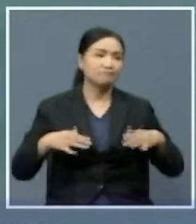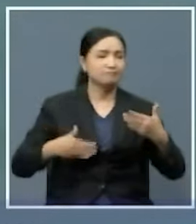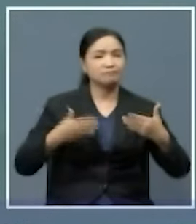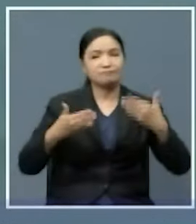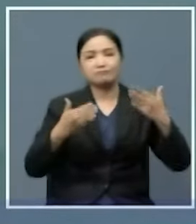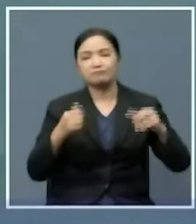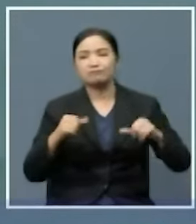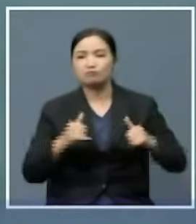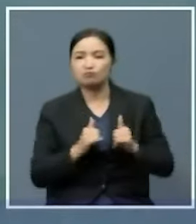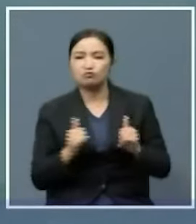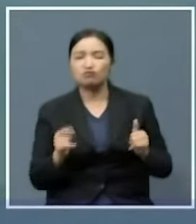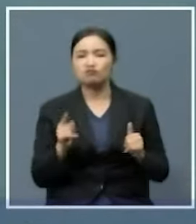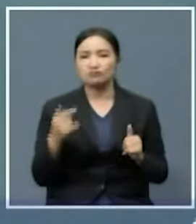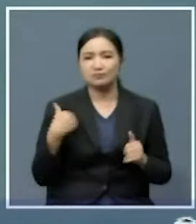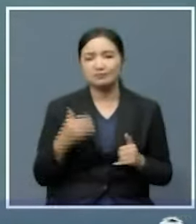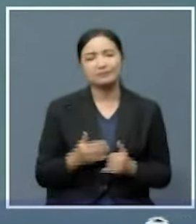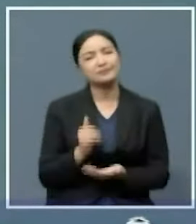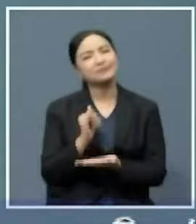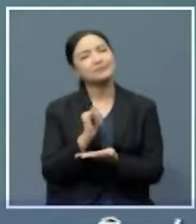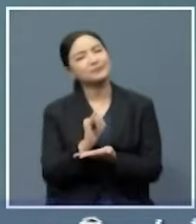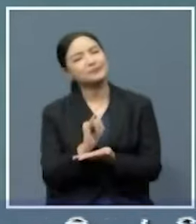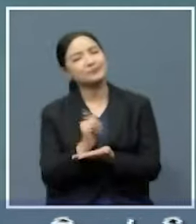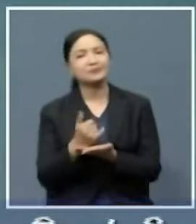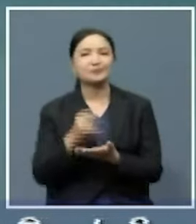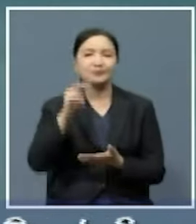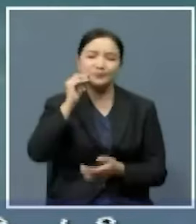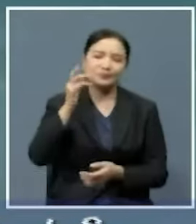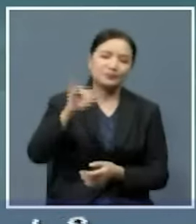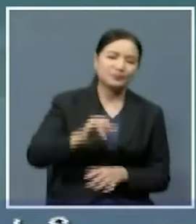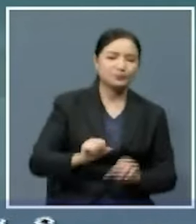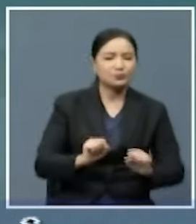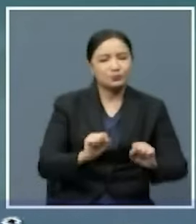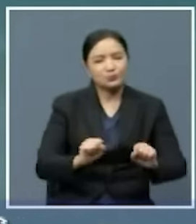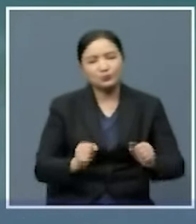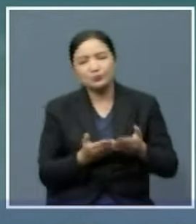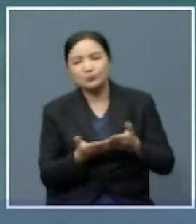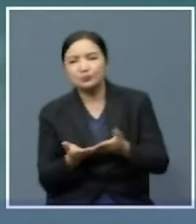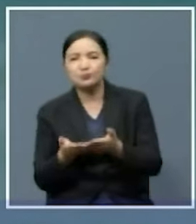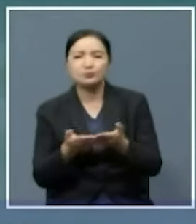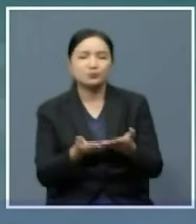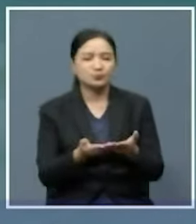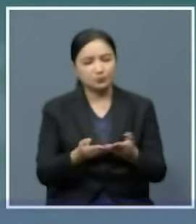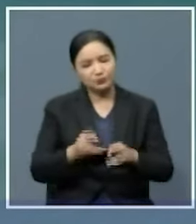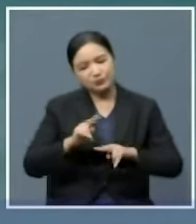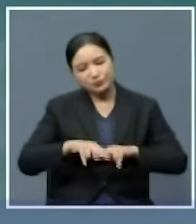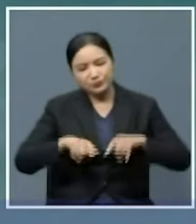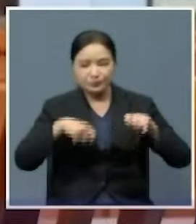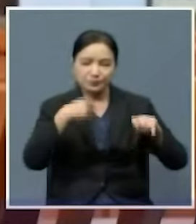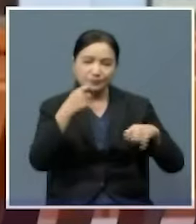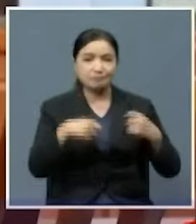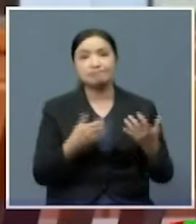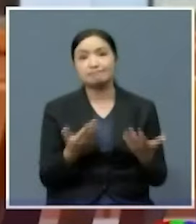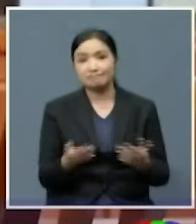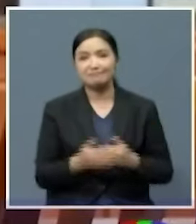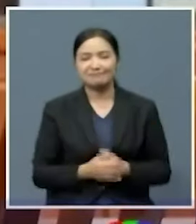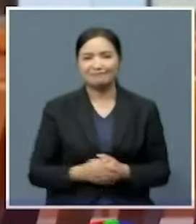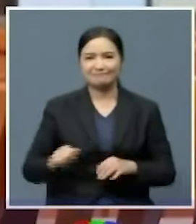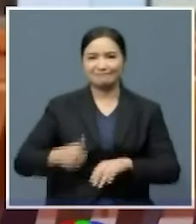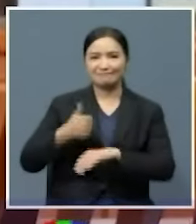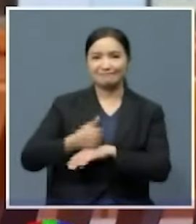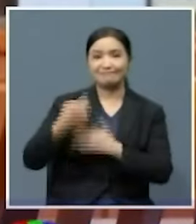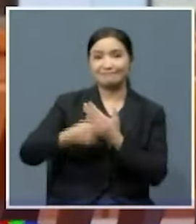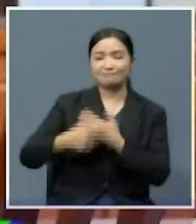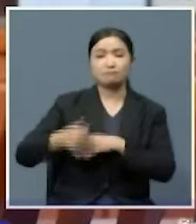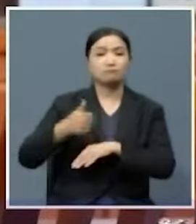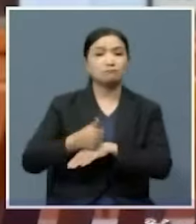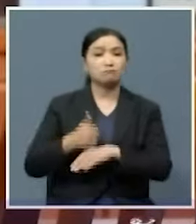กลางแจ้งกันนะครับอย่างเช่นนอนอาบแดดเล่นน้ำขับเจ็ตสกีนั่งรับประทานอาหารกันนะครับผู้บริหารโรงแ